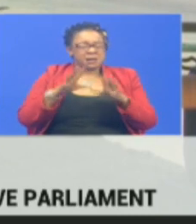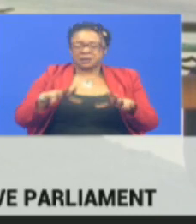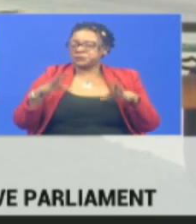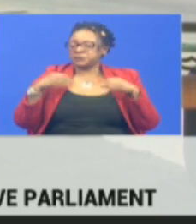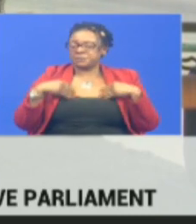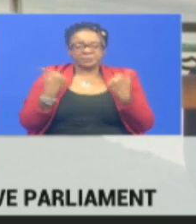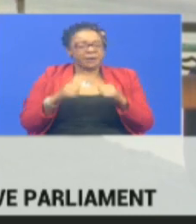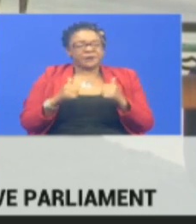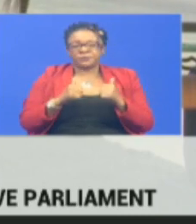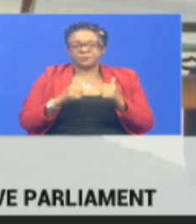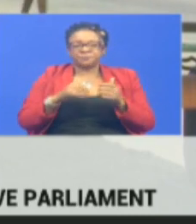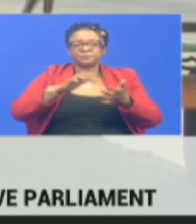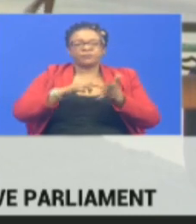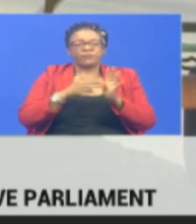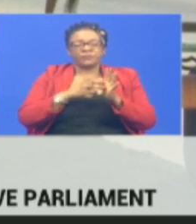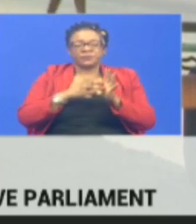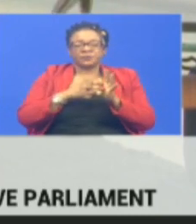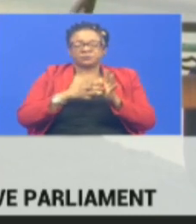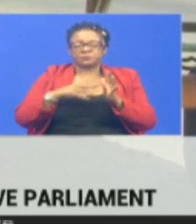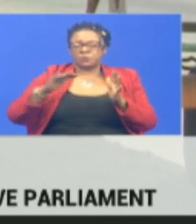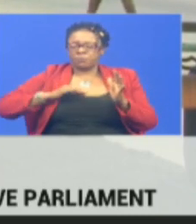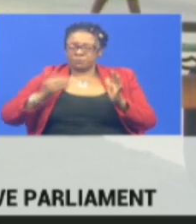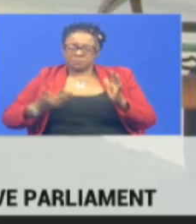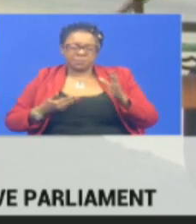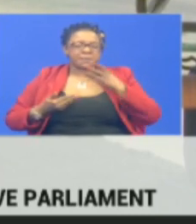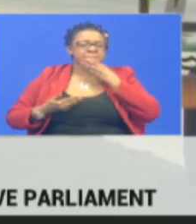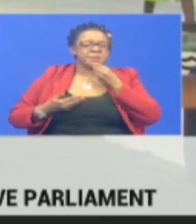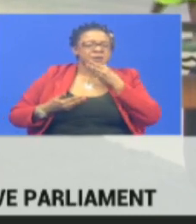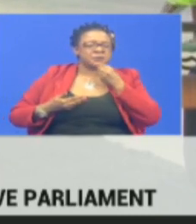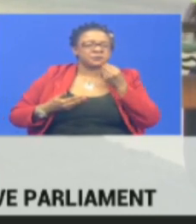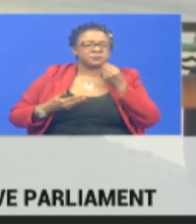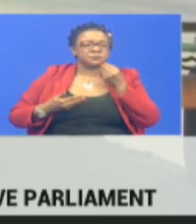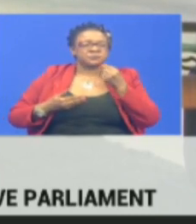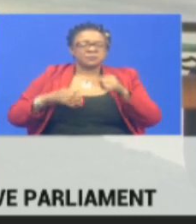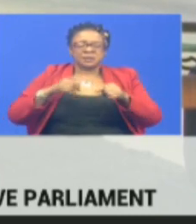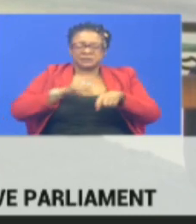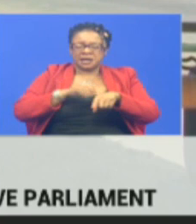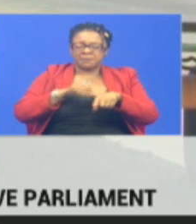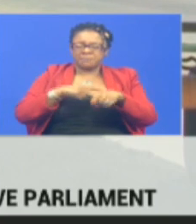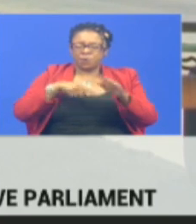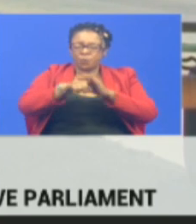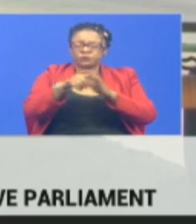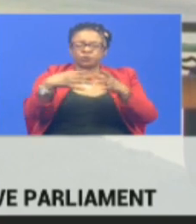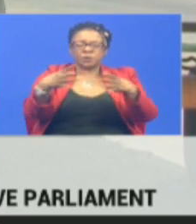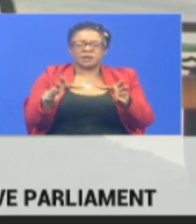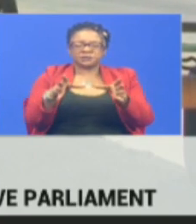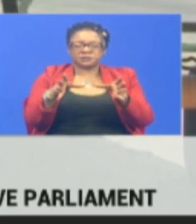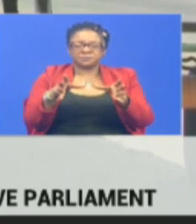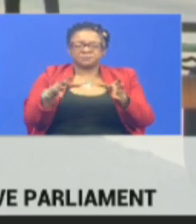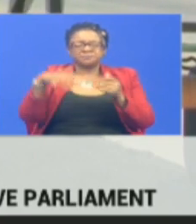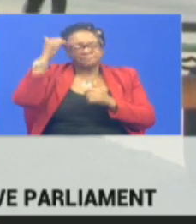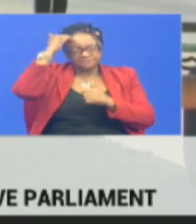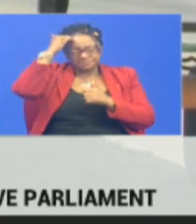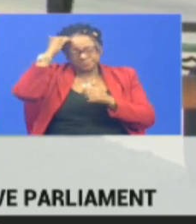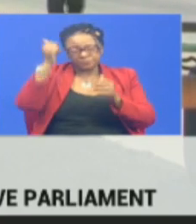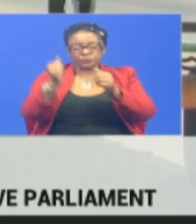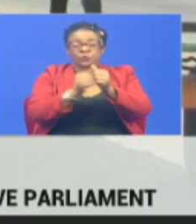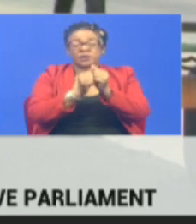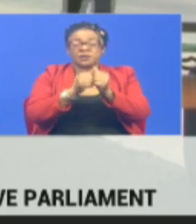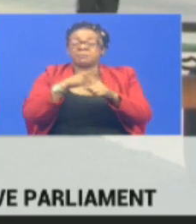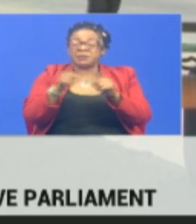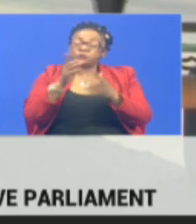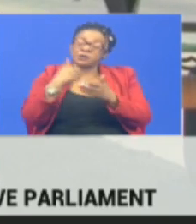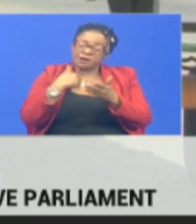kwamba mwanamke na mwanamume penye walienda darasa walisoma pamoja, na ajabu ni kwamba hata kuna